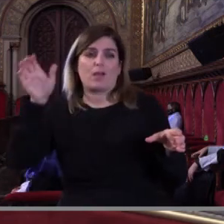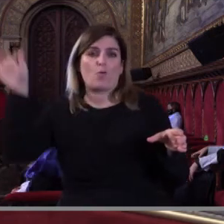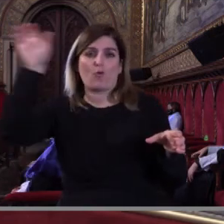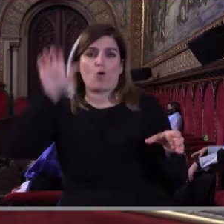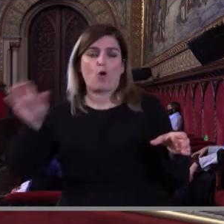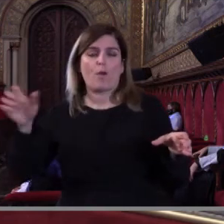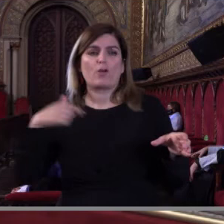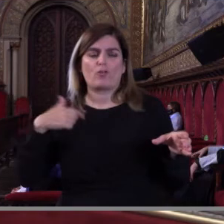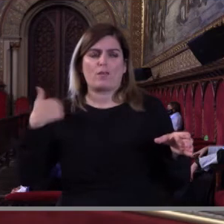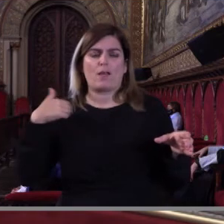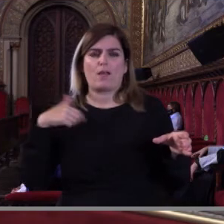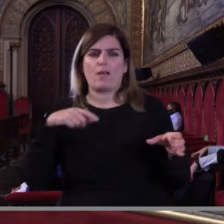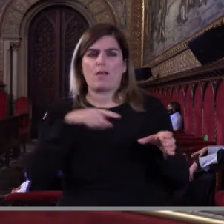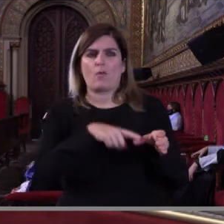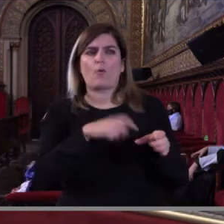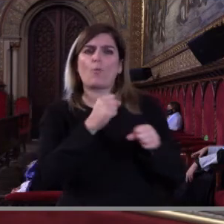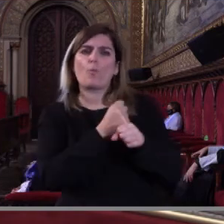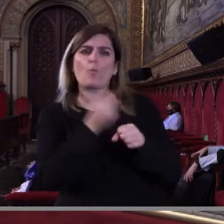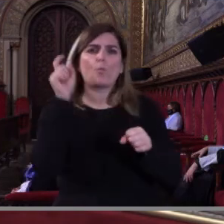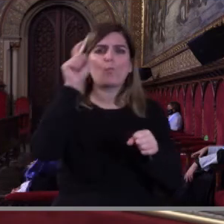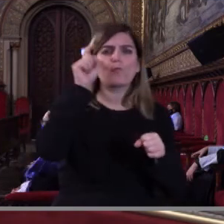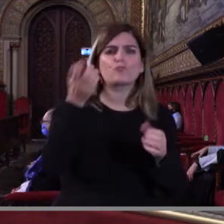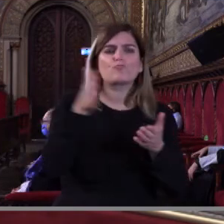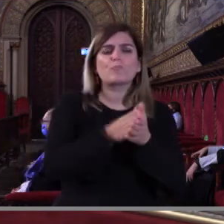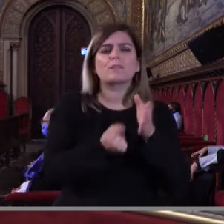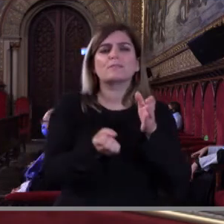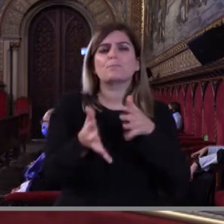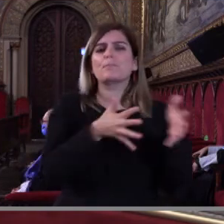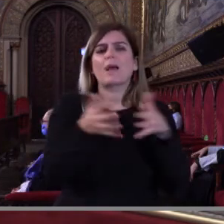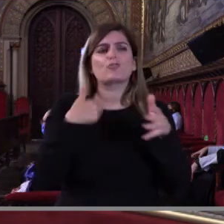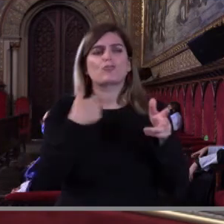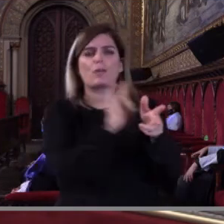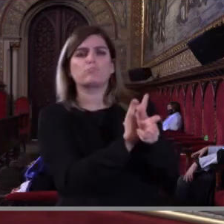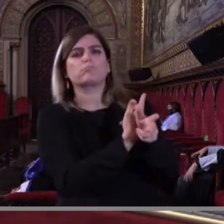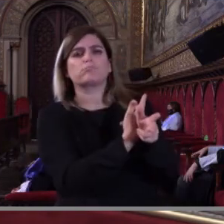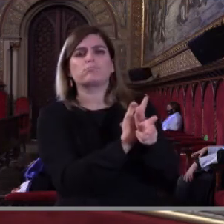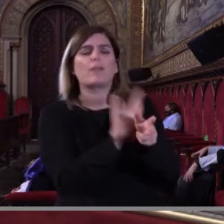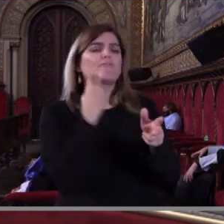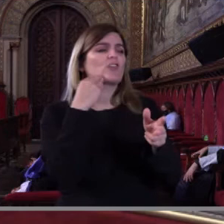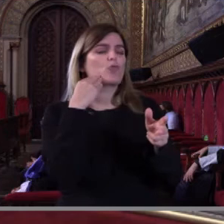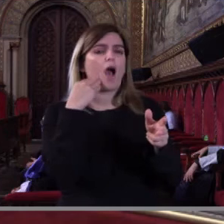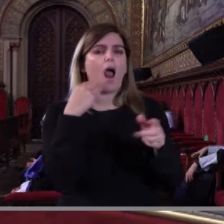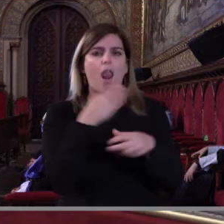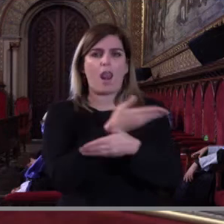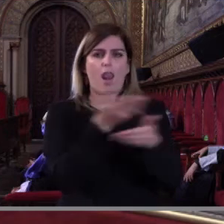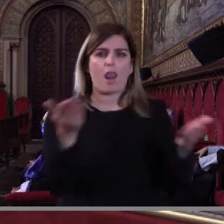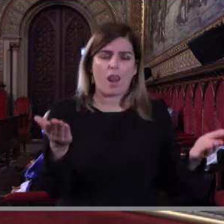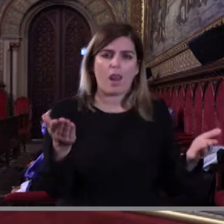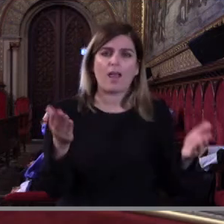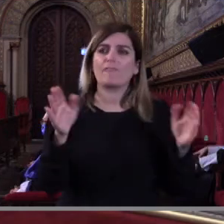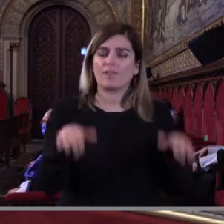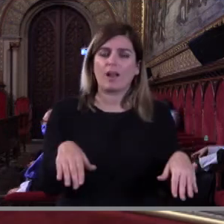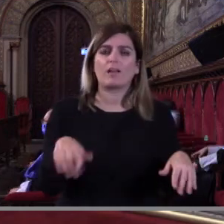realitzar la docència virtual a partir del mes de març, com tants de vosaltres, i en aquest sentit